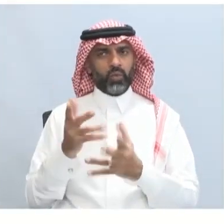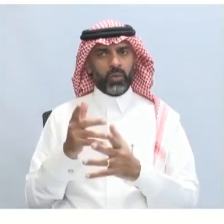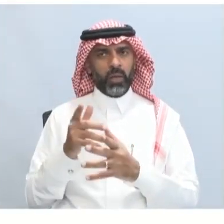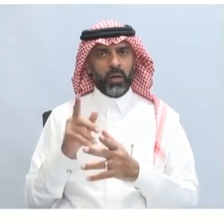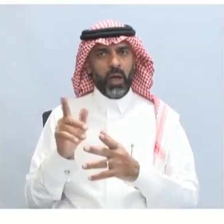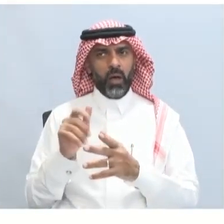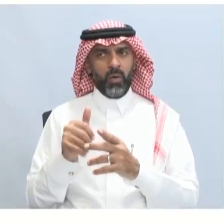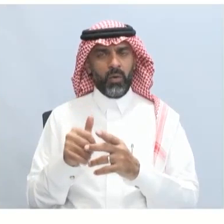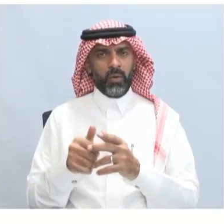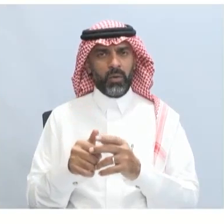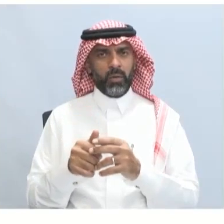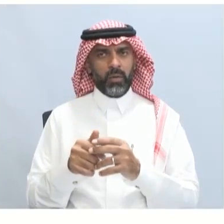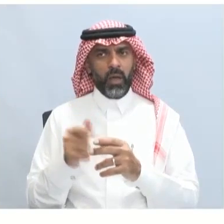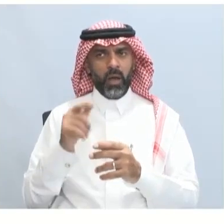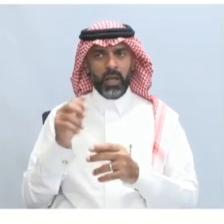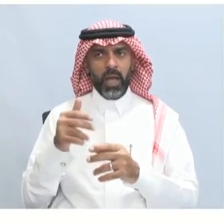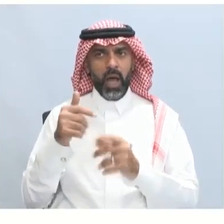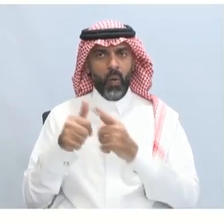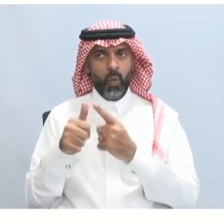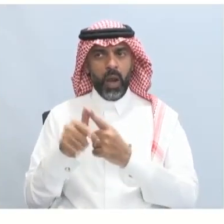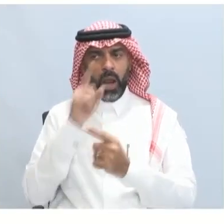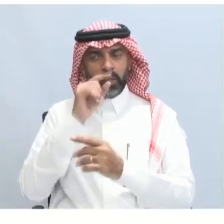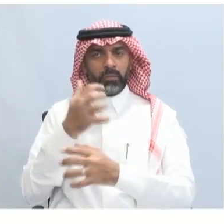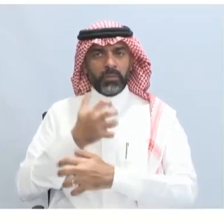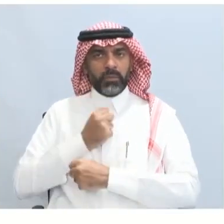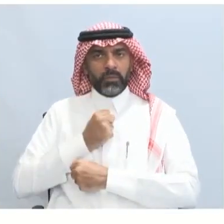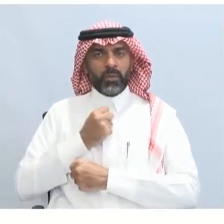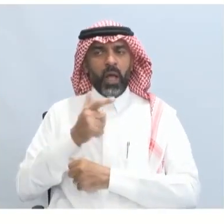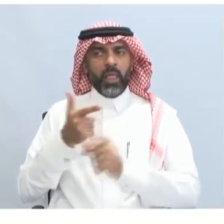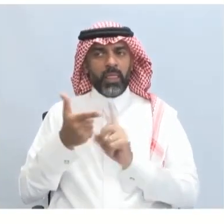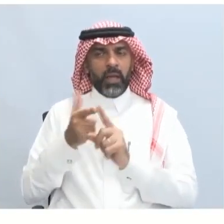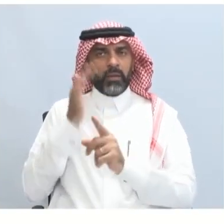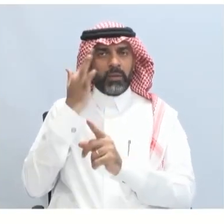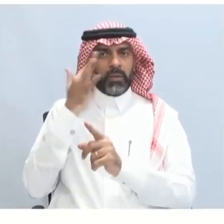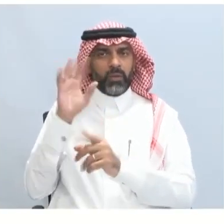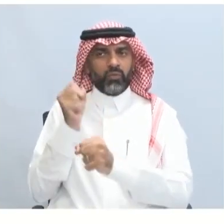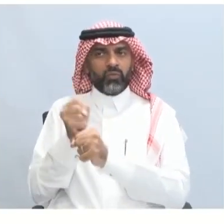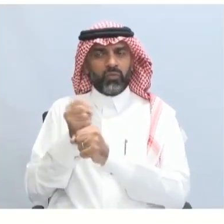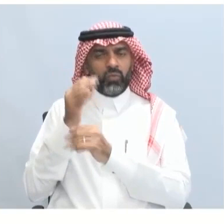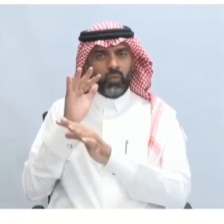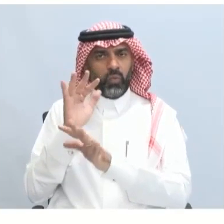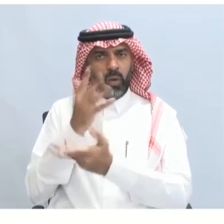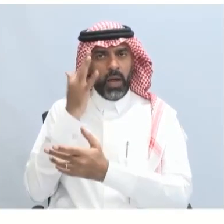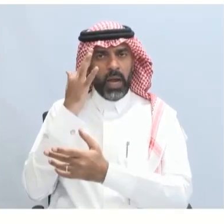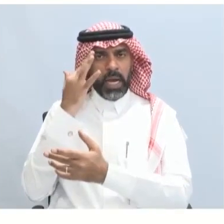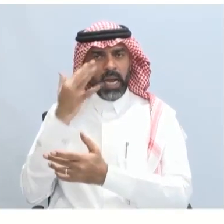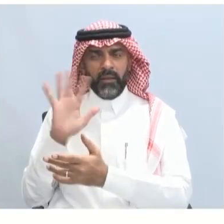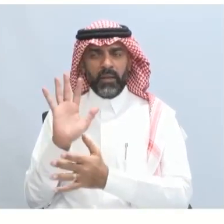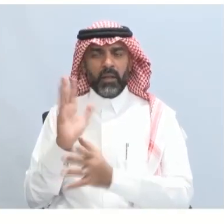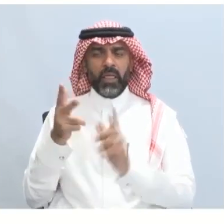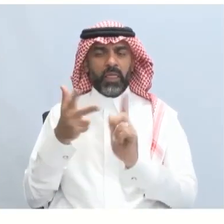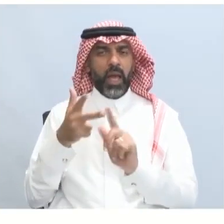الاستئثار وهو الاستحواذ وايضا التسلط معنى التسلط بمعنى ان له سلطه على هذا